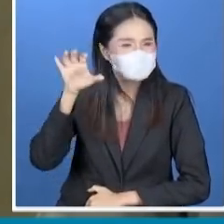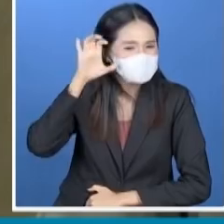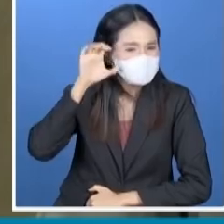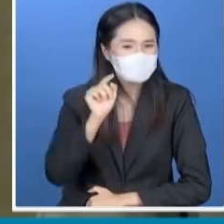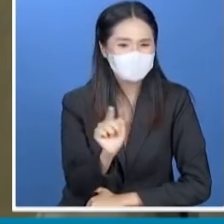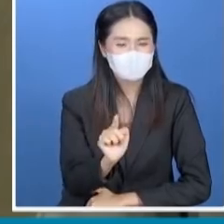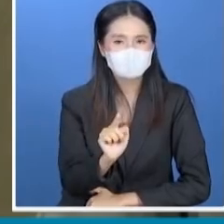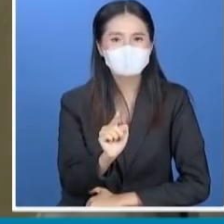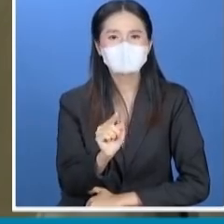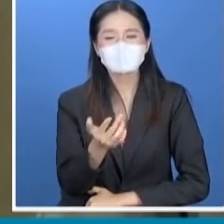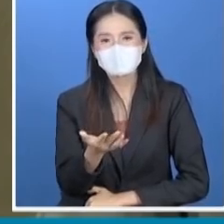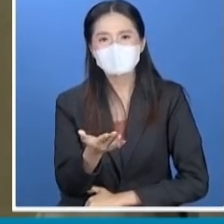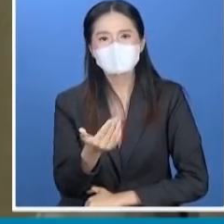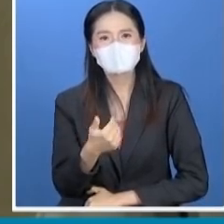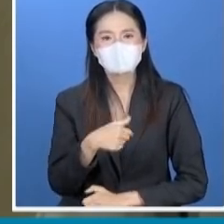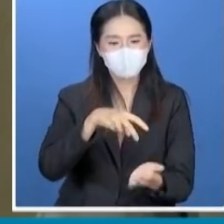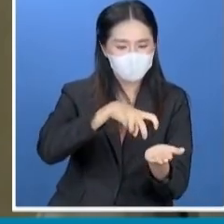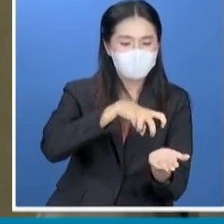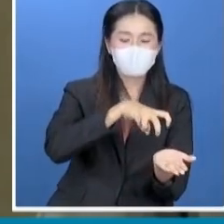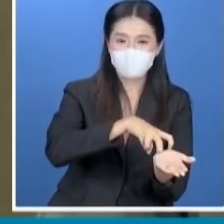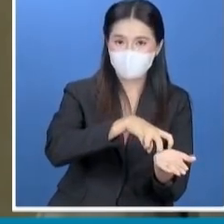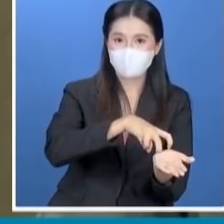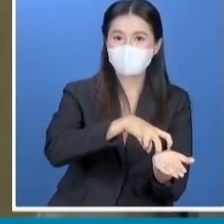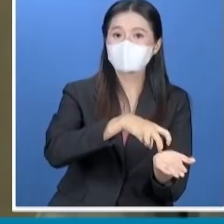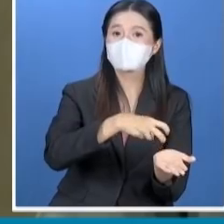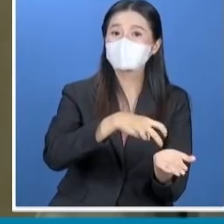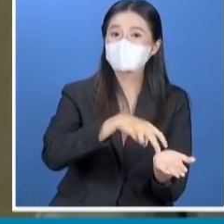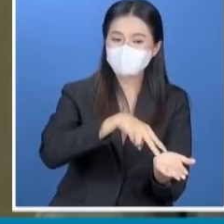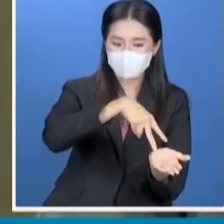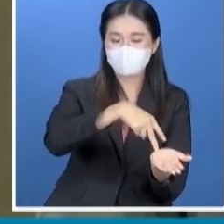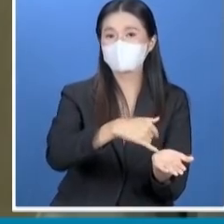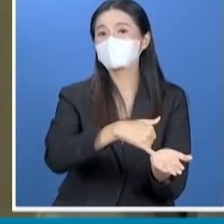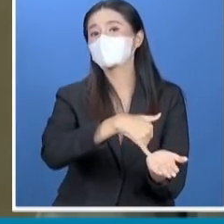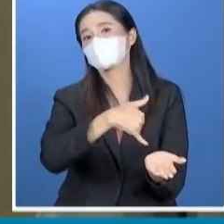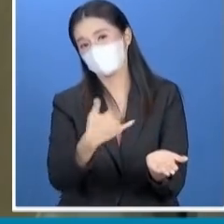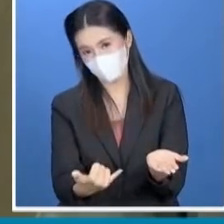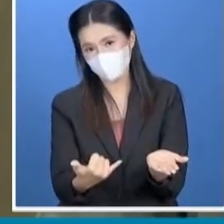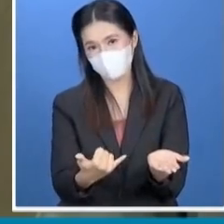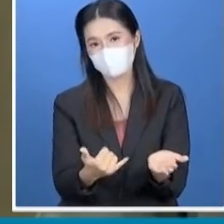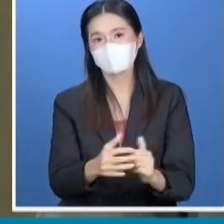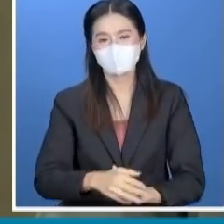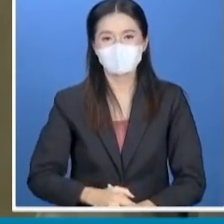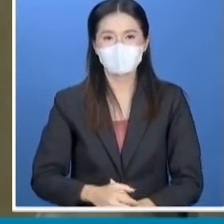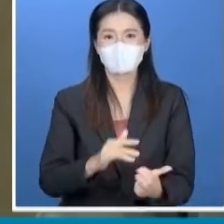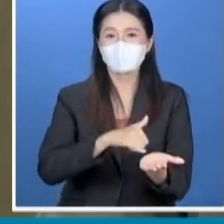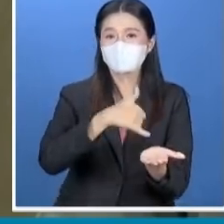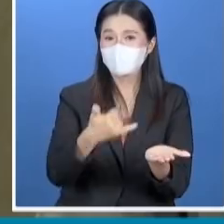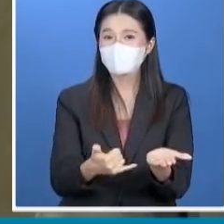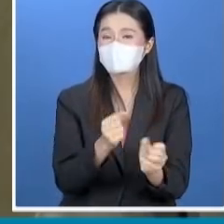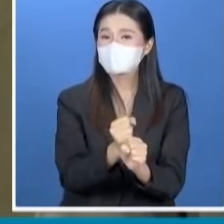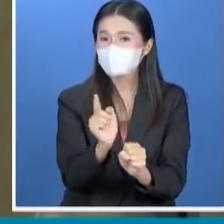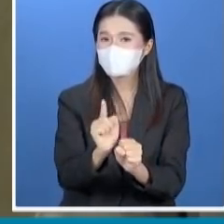าน้องจะไปตรงนั้นแล้วก็ตกลงไปนะครับด้วยการกระท